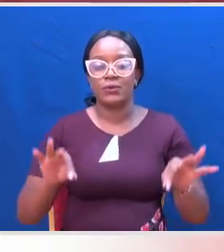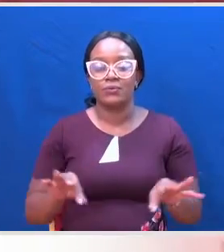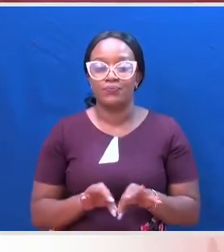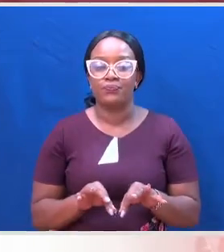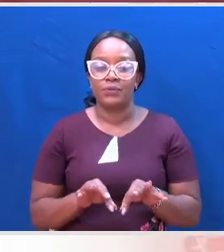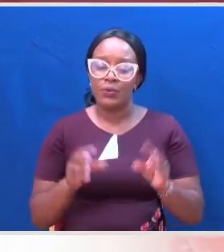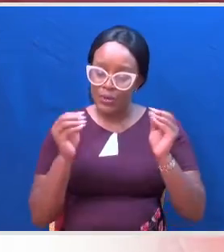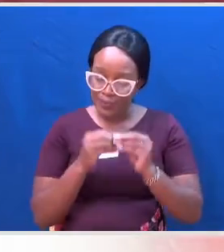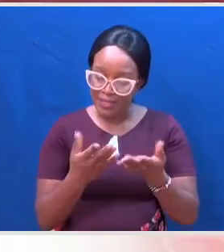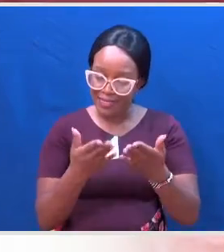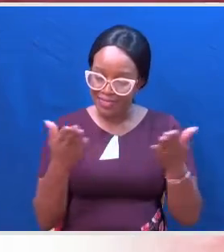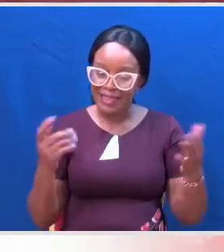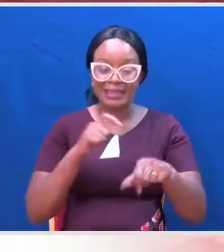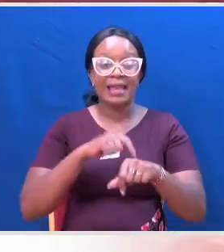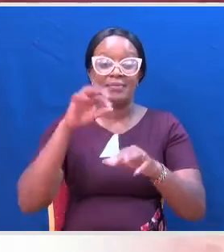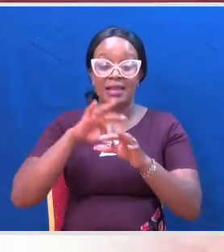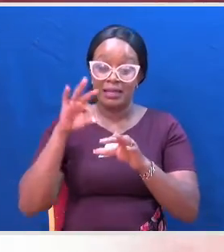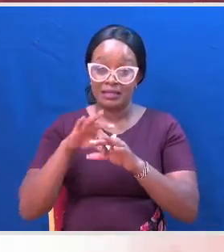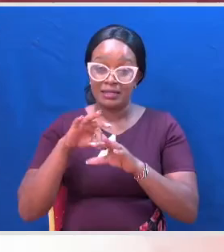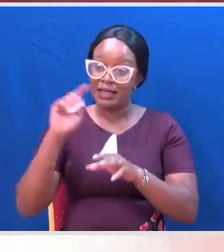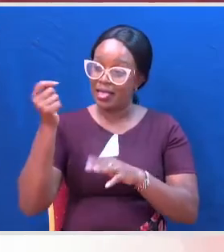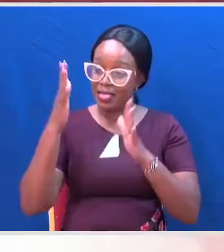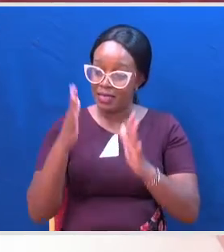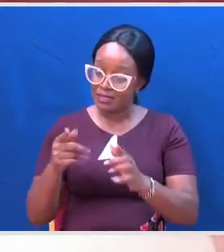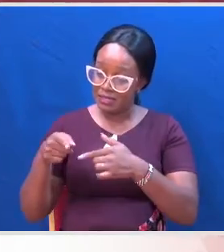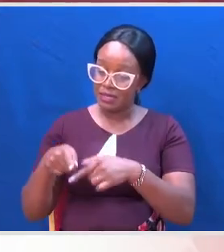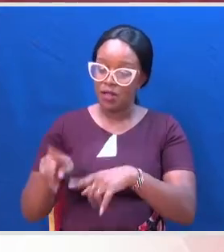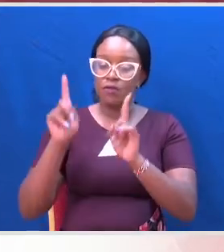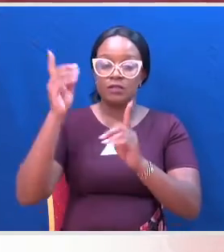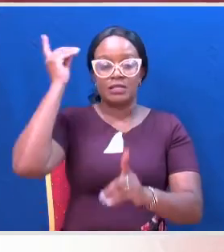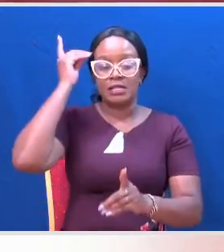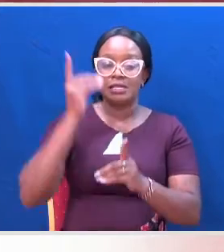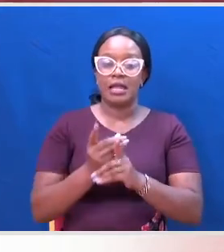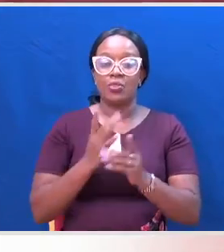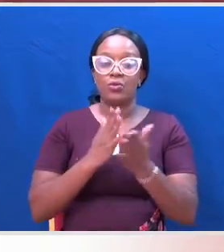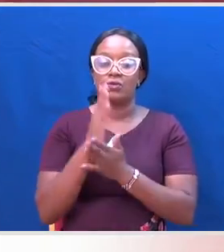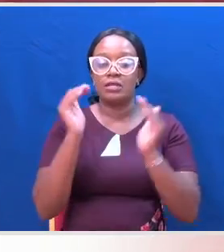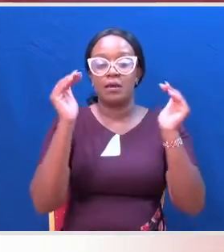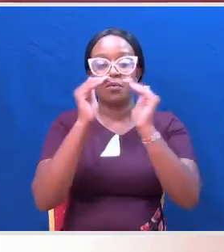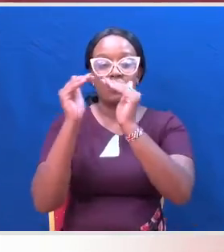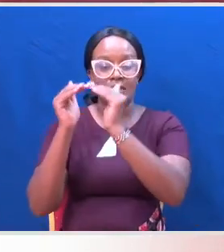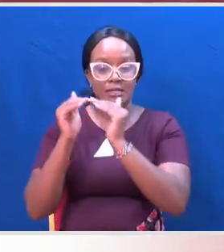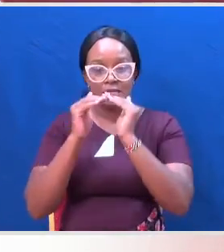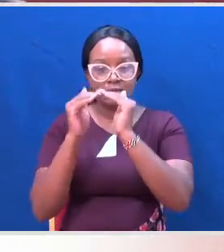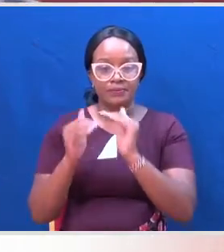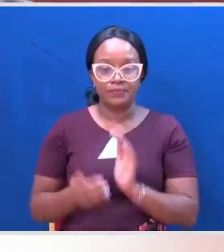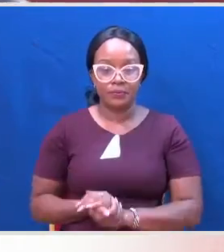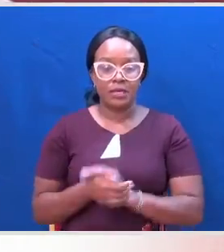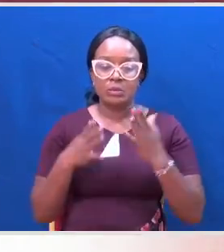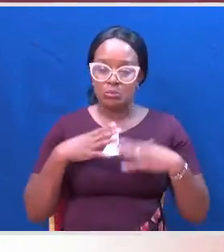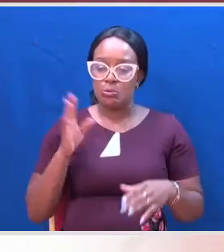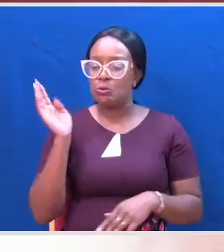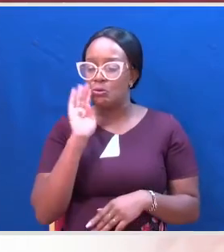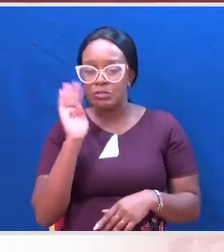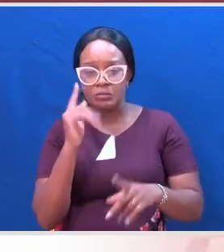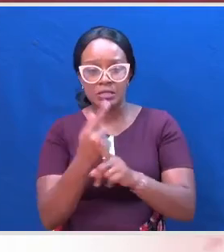Tuonane kwa uwanja. Mwananchi ndio ataamua kwa njia ya kidemokrasia. Hii porojo ya kujaribu kusema, oh, somebody is